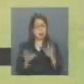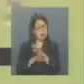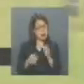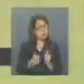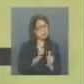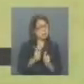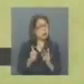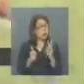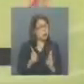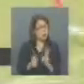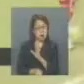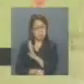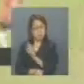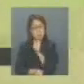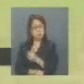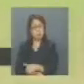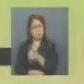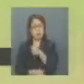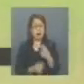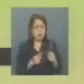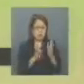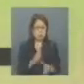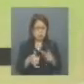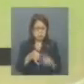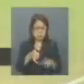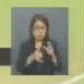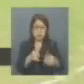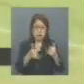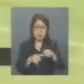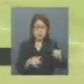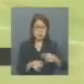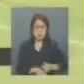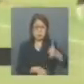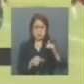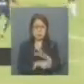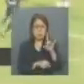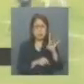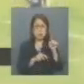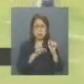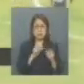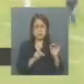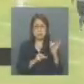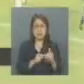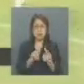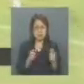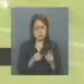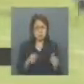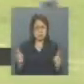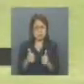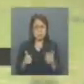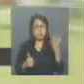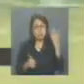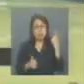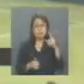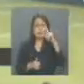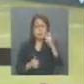คะเนื่องจากนักเตะตัวหลักหลายคนสภาพร่างกายนั้นยังไม่ฟิตเต็ม 100% ค่ะทั้งยังมีเกมในรอบรองชนะเลิศเมื่อวันเสาร์ที่ผ่